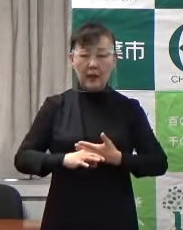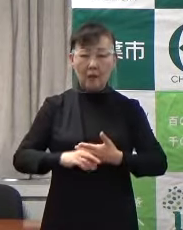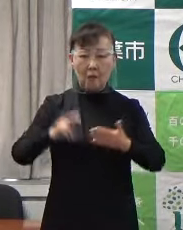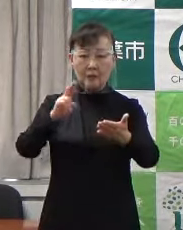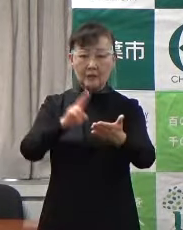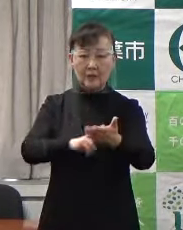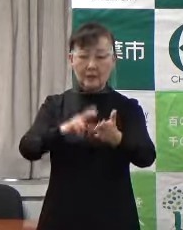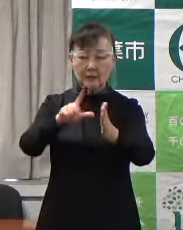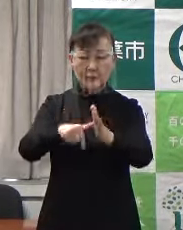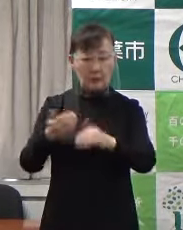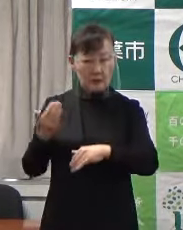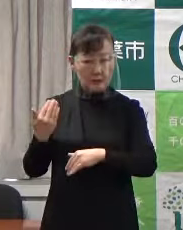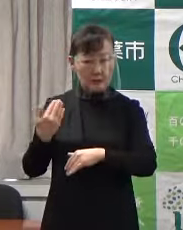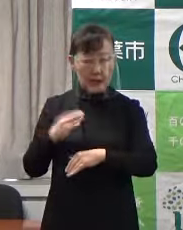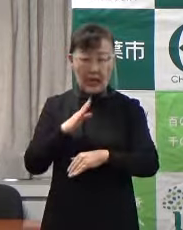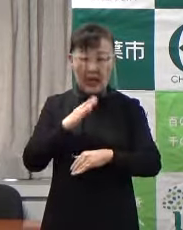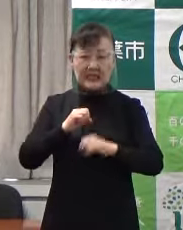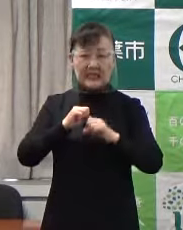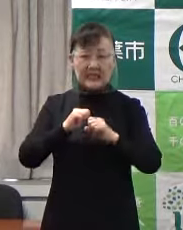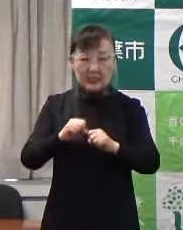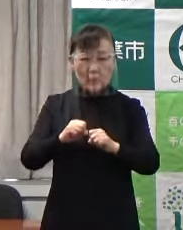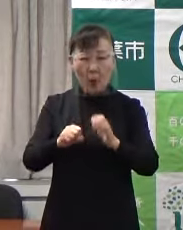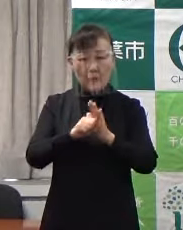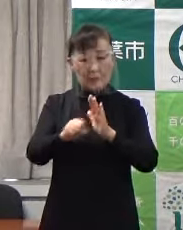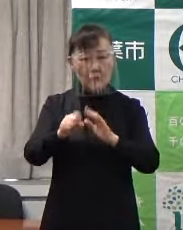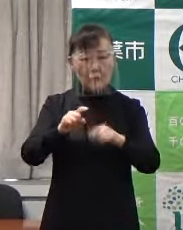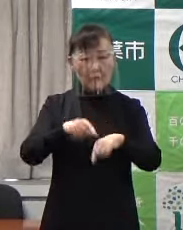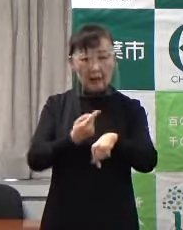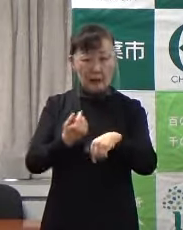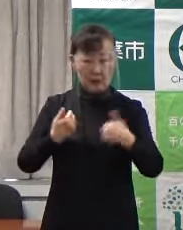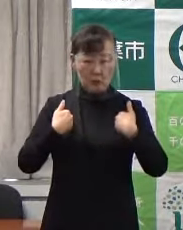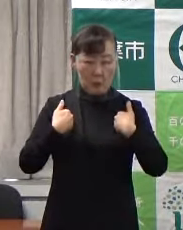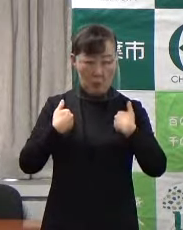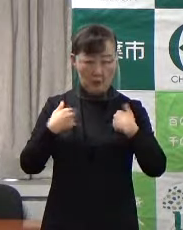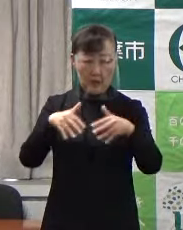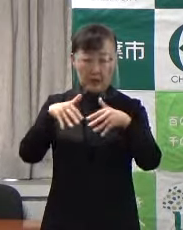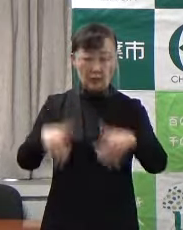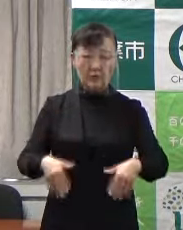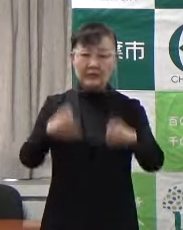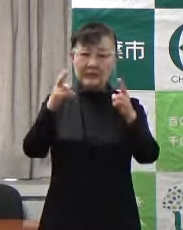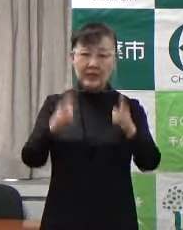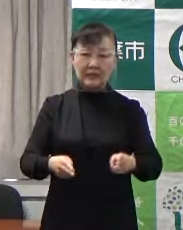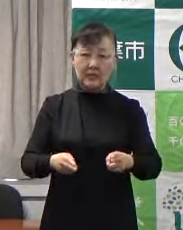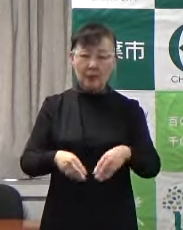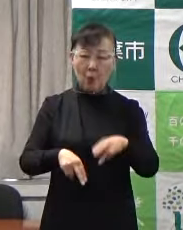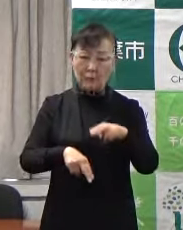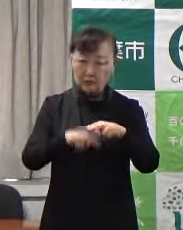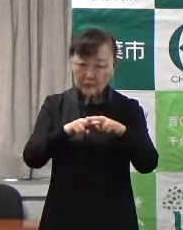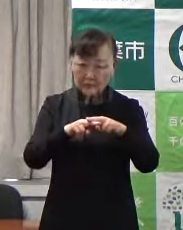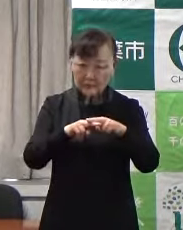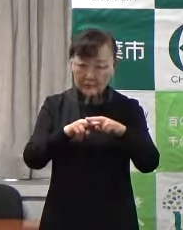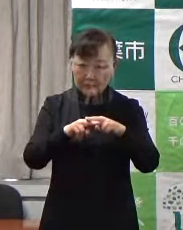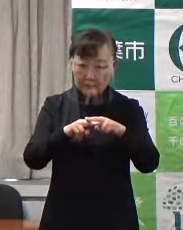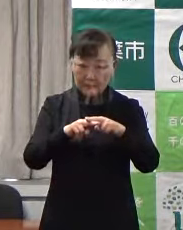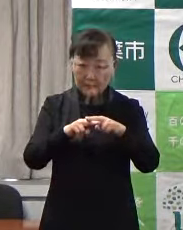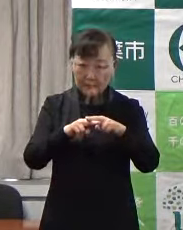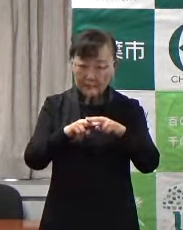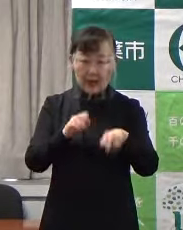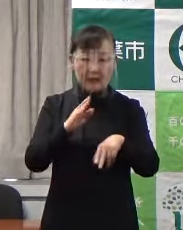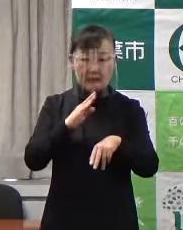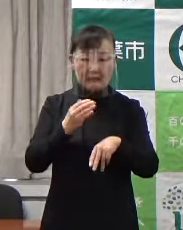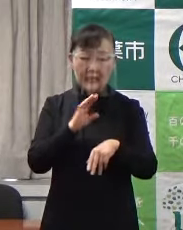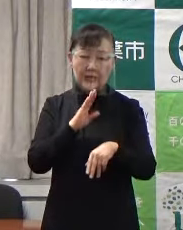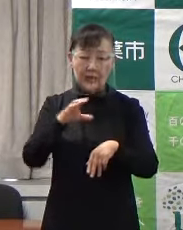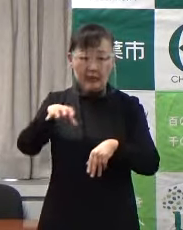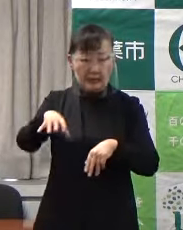定したときにやっぱり実効性が必要だということで、組織体制も充実させてですね、で実際にその現